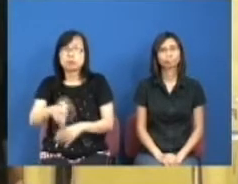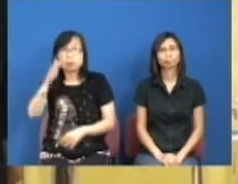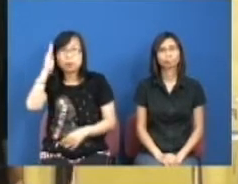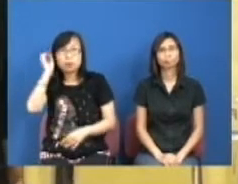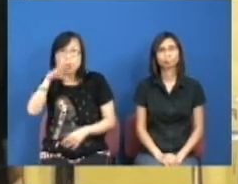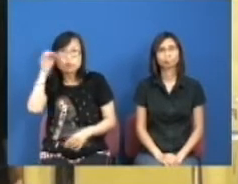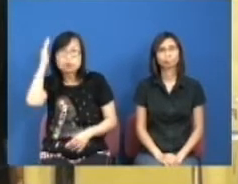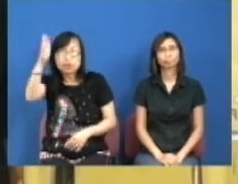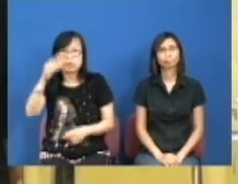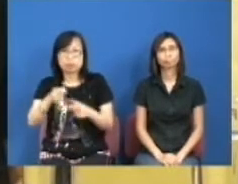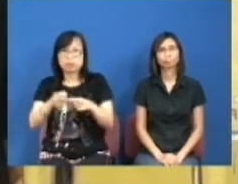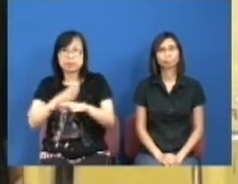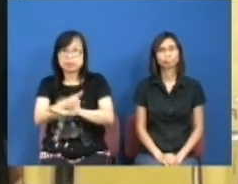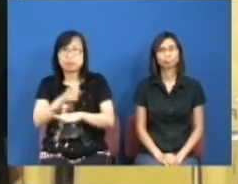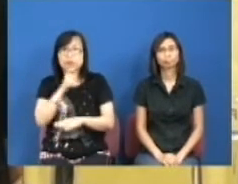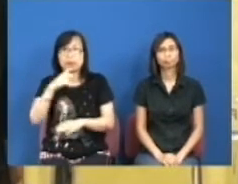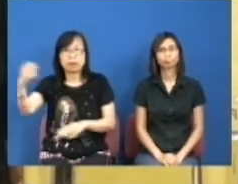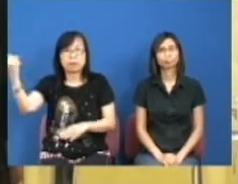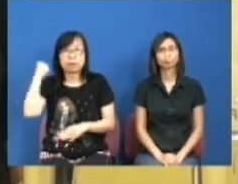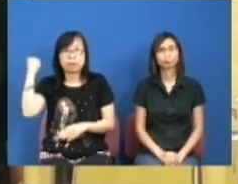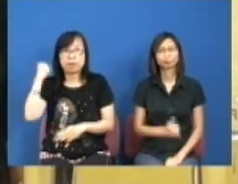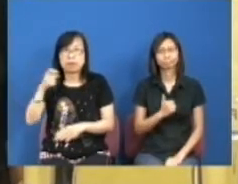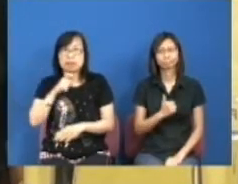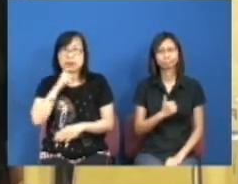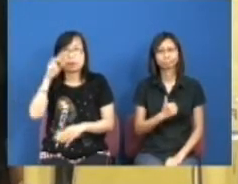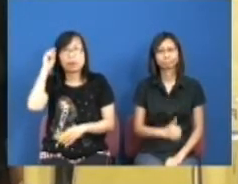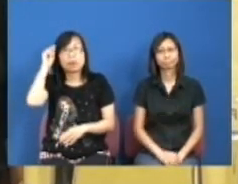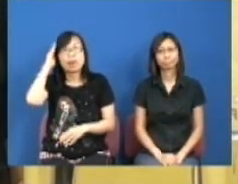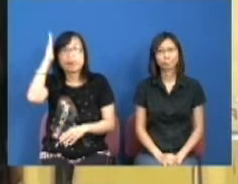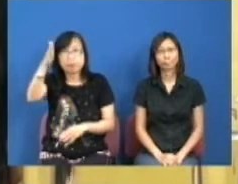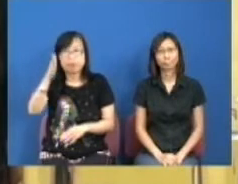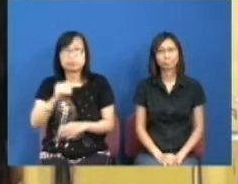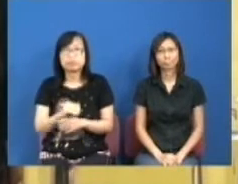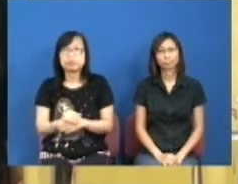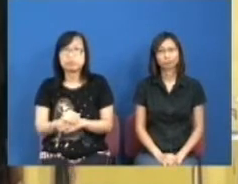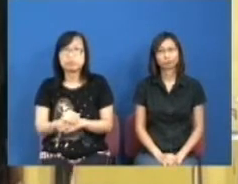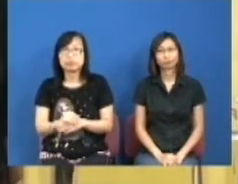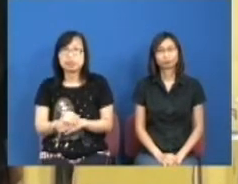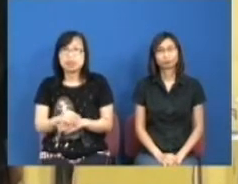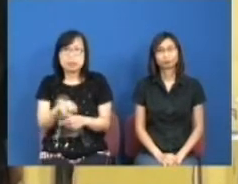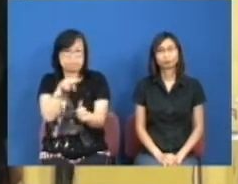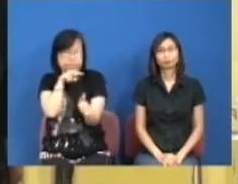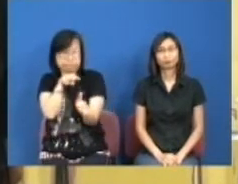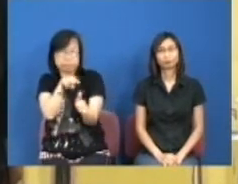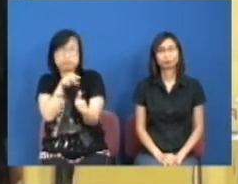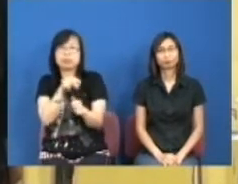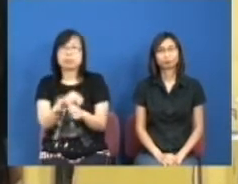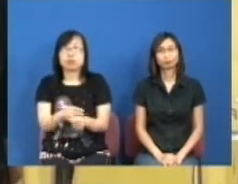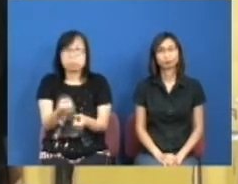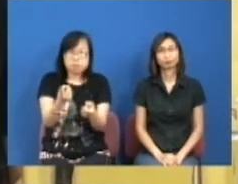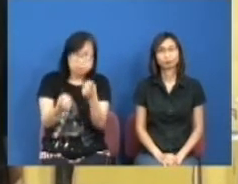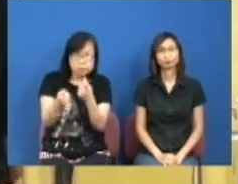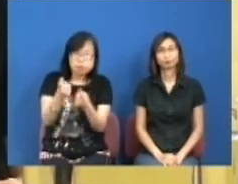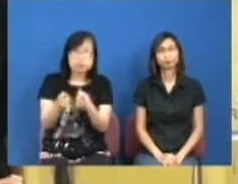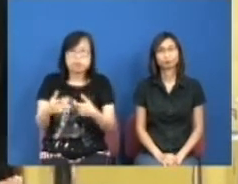嘅定義咧，公民社會係可以有能力，亦都有呢個意願去監察同埋去挑戰呢、